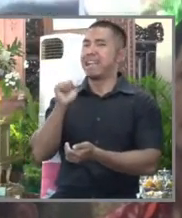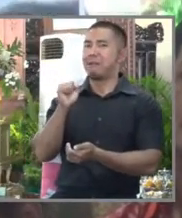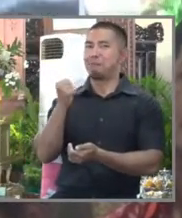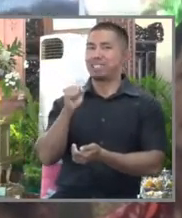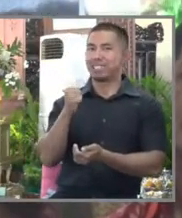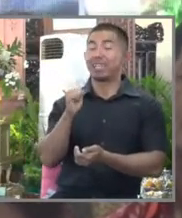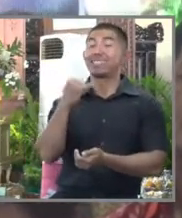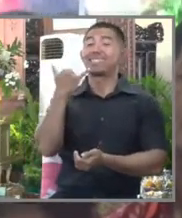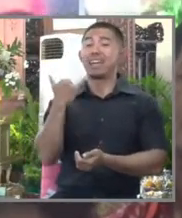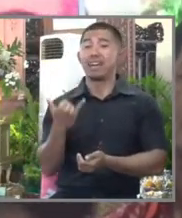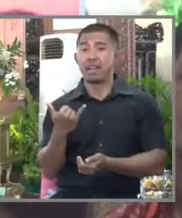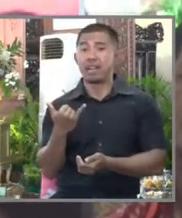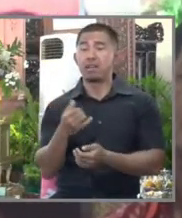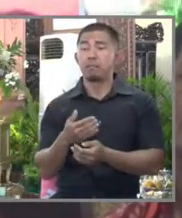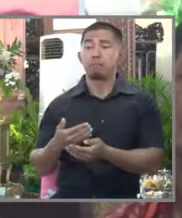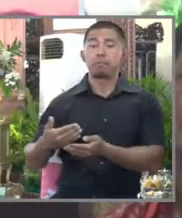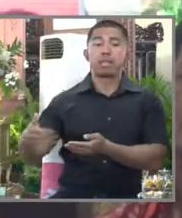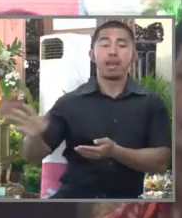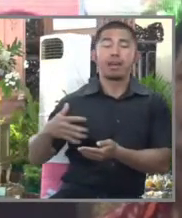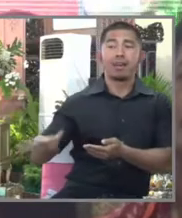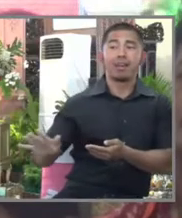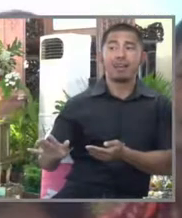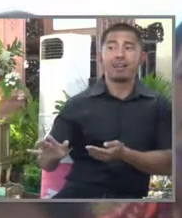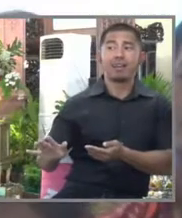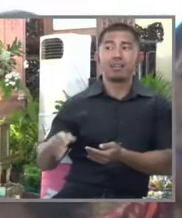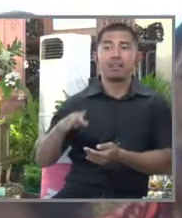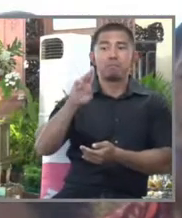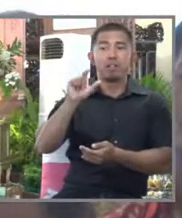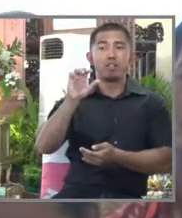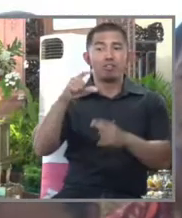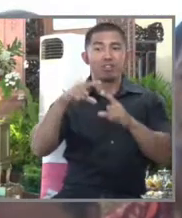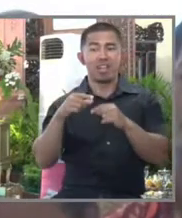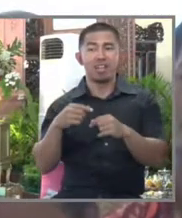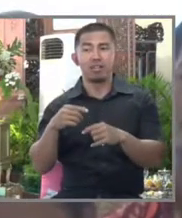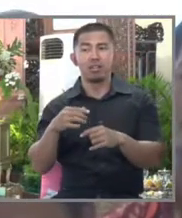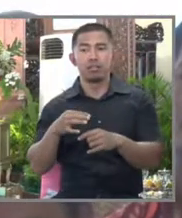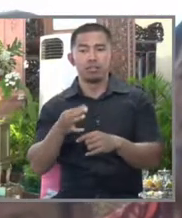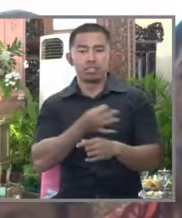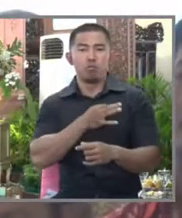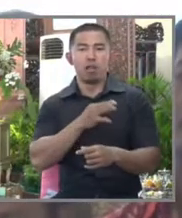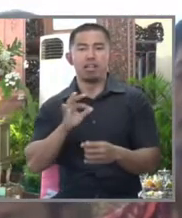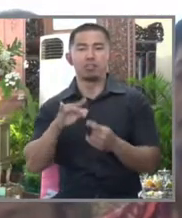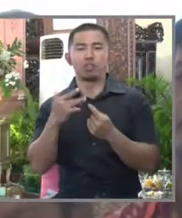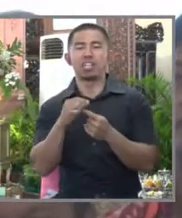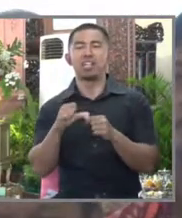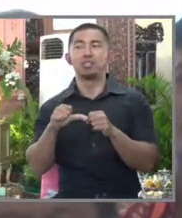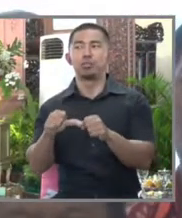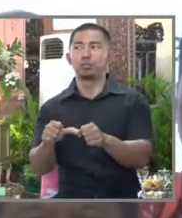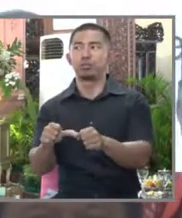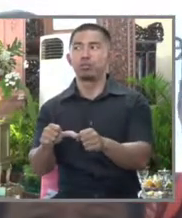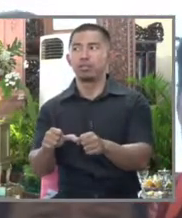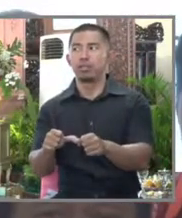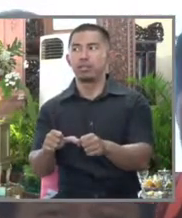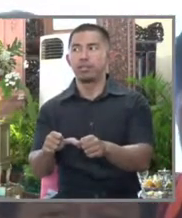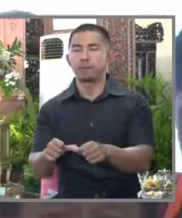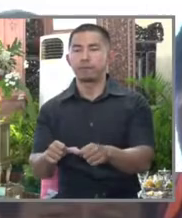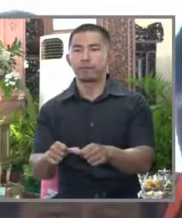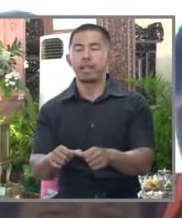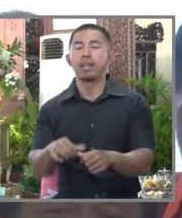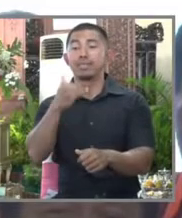lagi sekarang kita membiarkan Blora berjiwa sosial terus-menerus. Maka kemudian